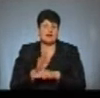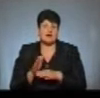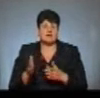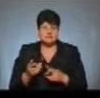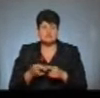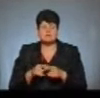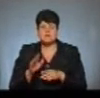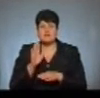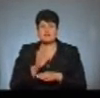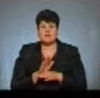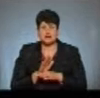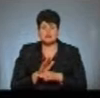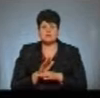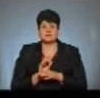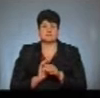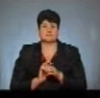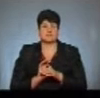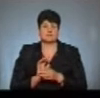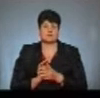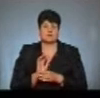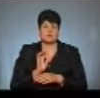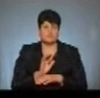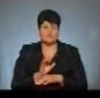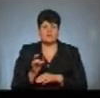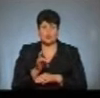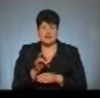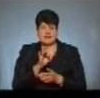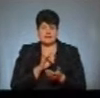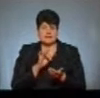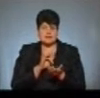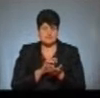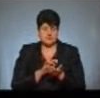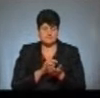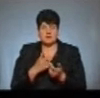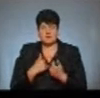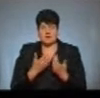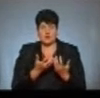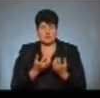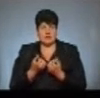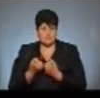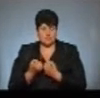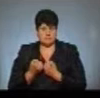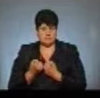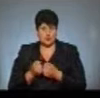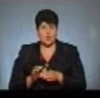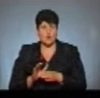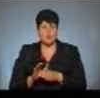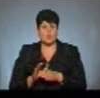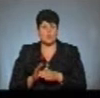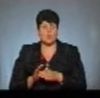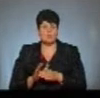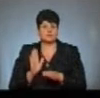Цей наказ надсилається до регіонального центру. Ми отримуємо команду